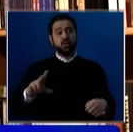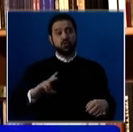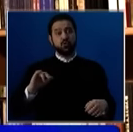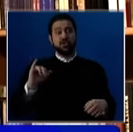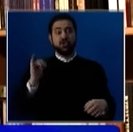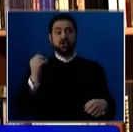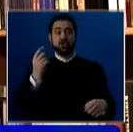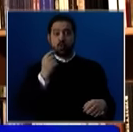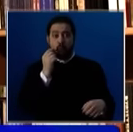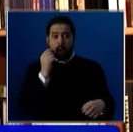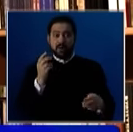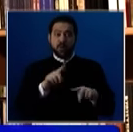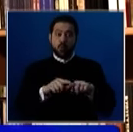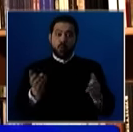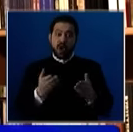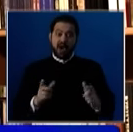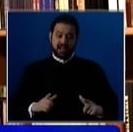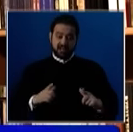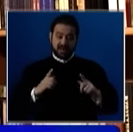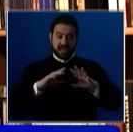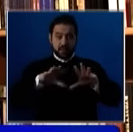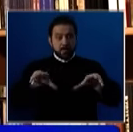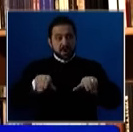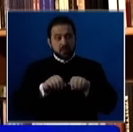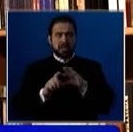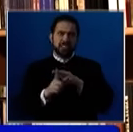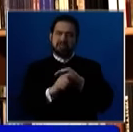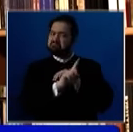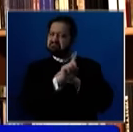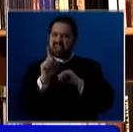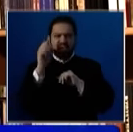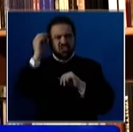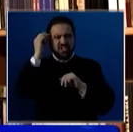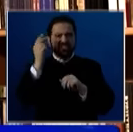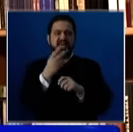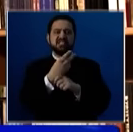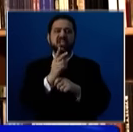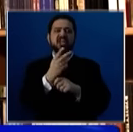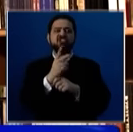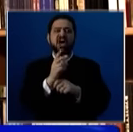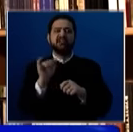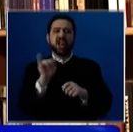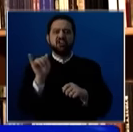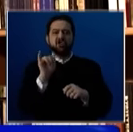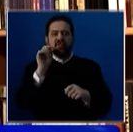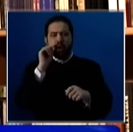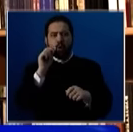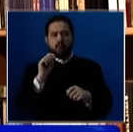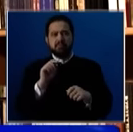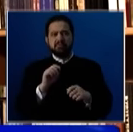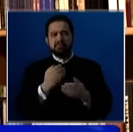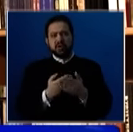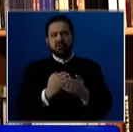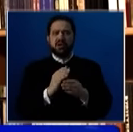care trăiesc, cu care trăi împreună, poate din neștiință să greșească cuiva, pentru că foarte multe din rupturi s-au produs